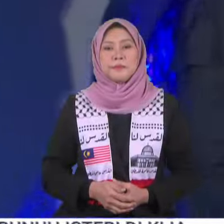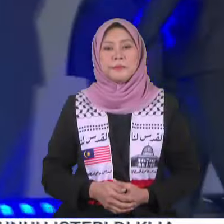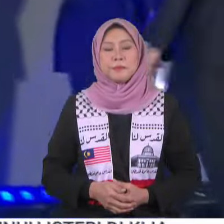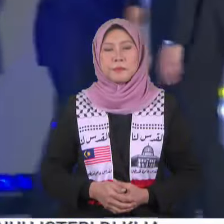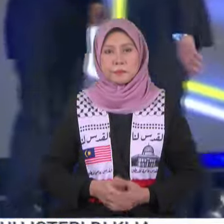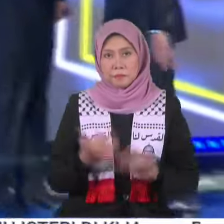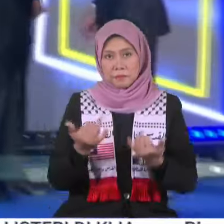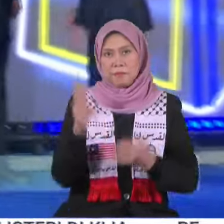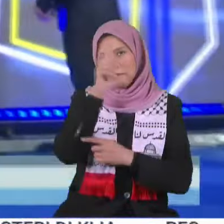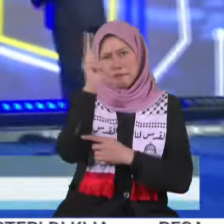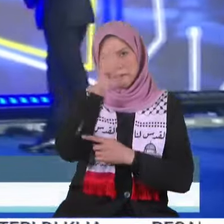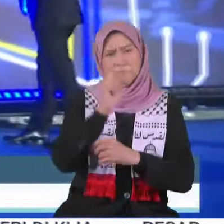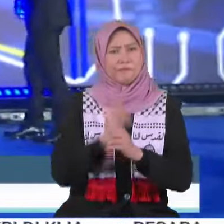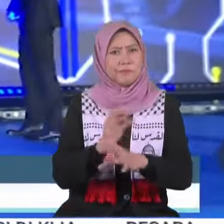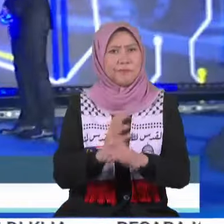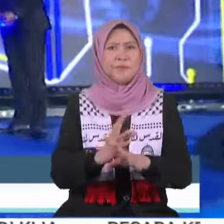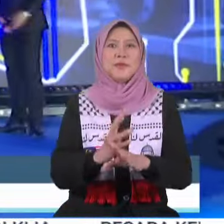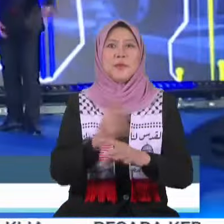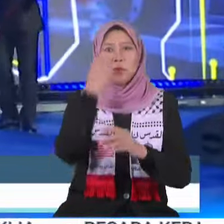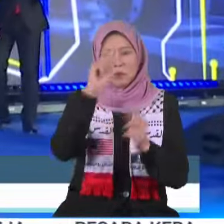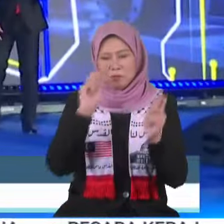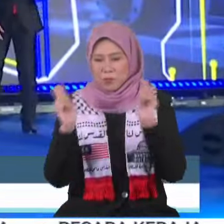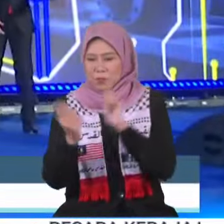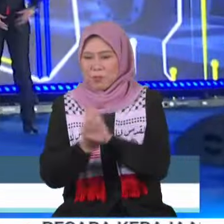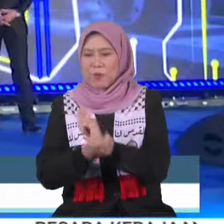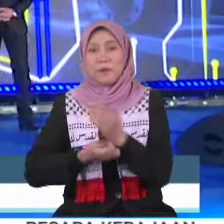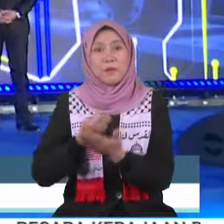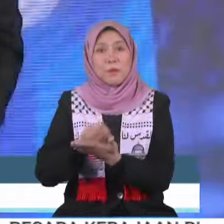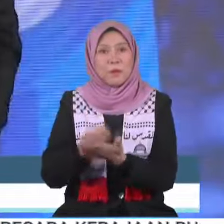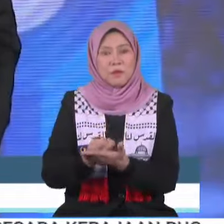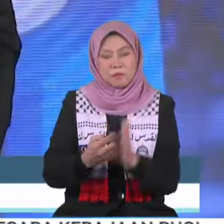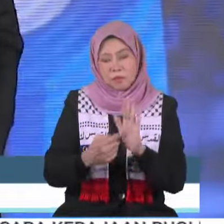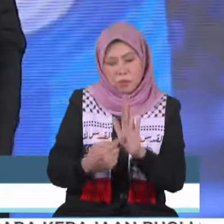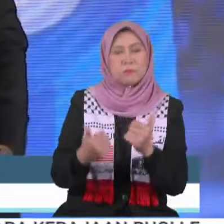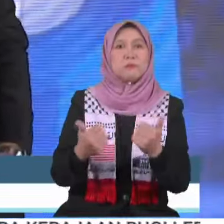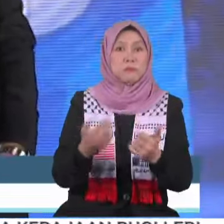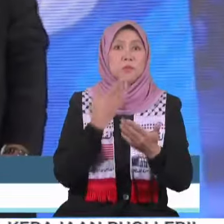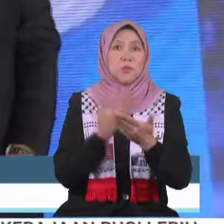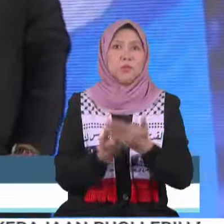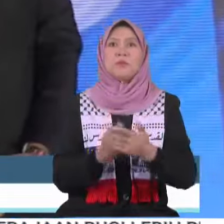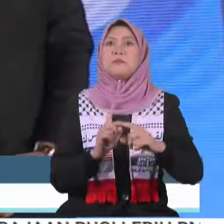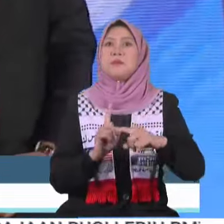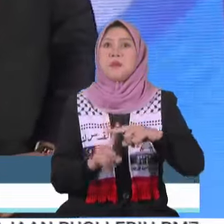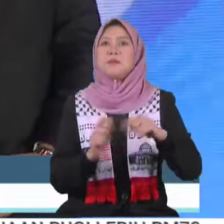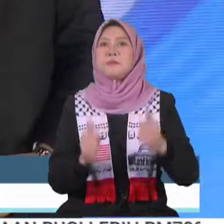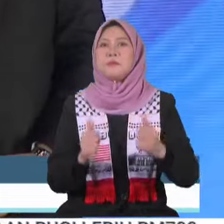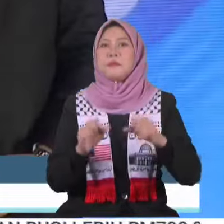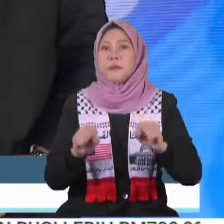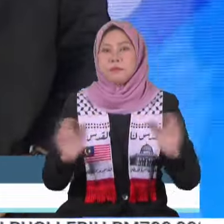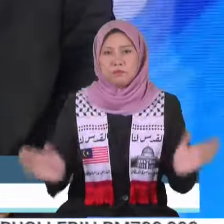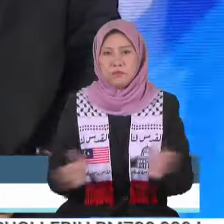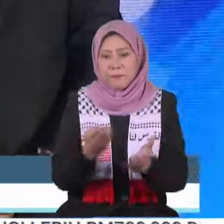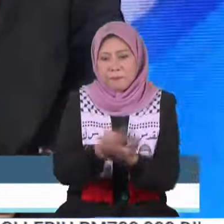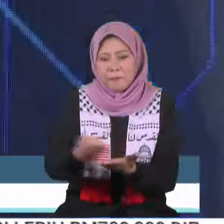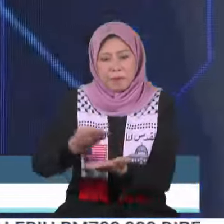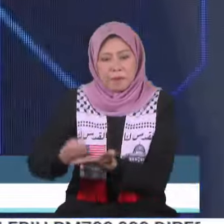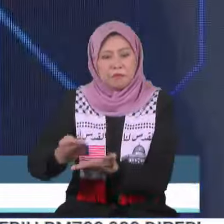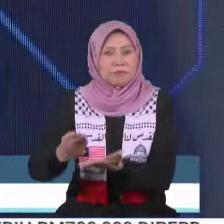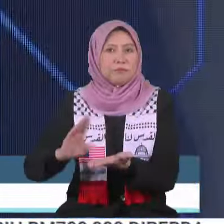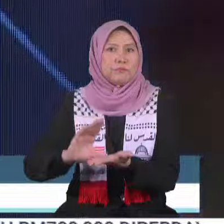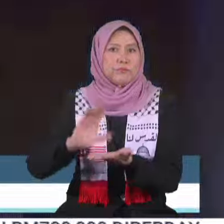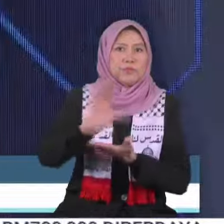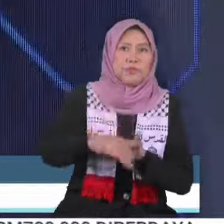Kegigihan kerajaan melaksanakan reformasi ekonomi dan petunjuk pertumbuhan yang positif ketika ini terus jadi pendorong pembelian asing